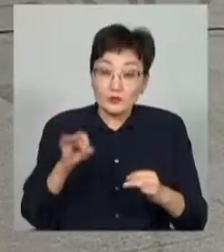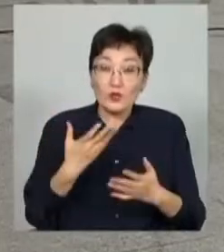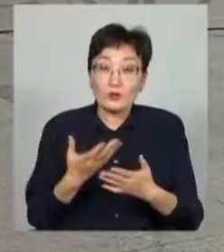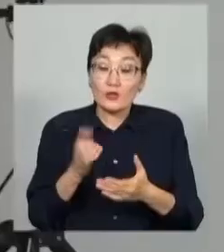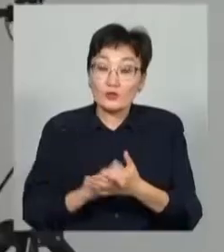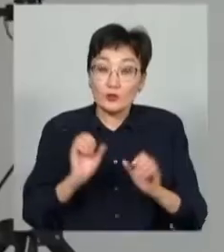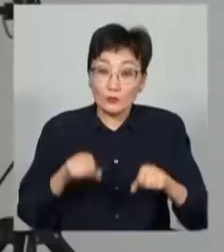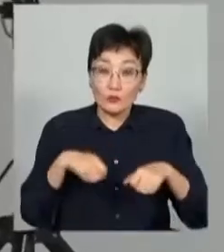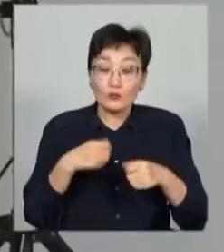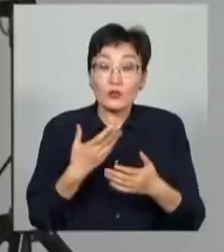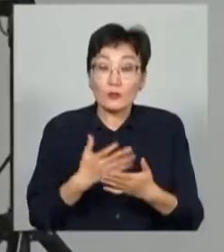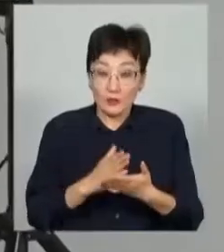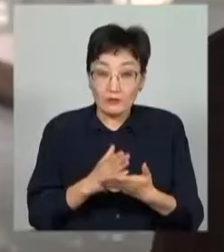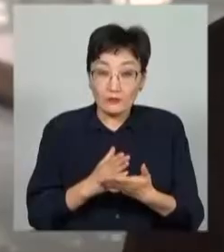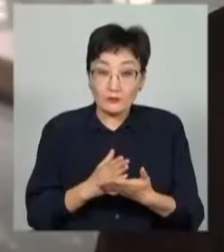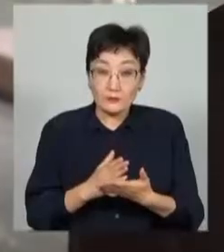мүмкіндігі бар.